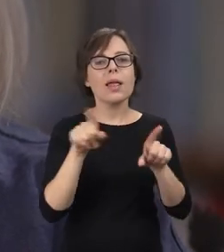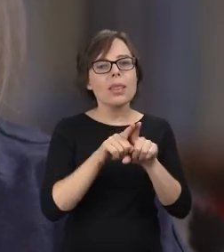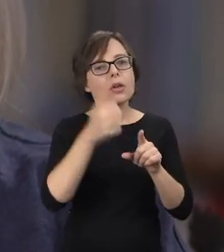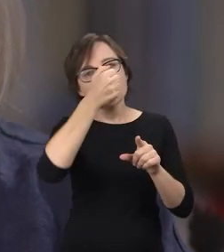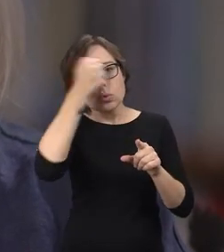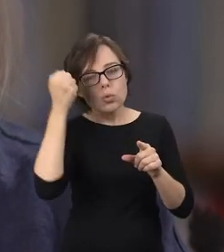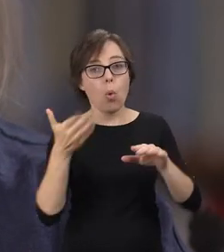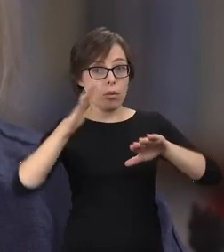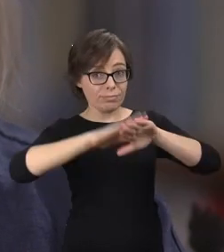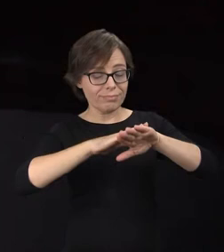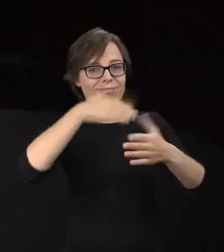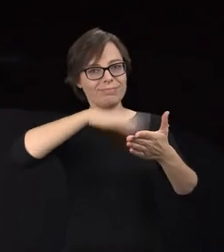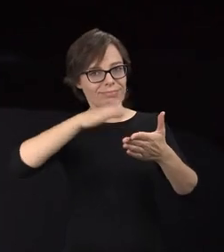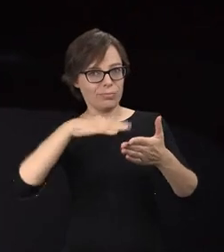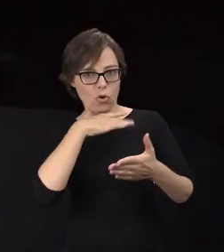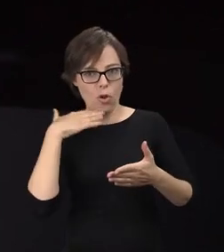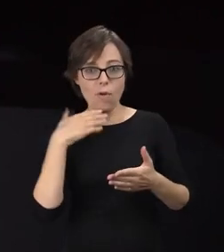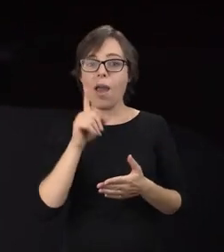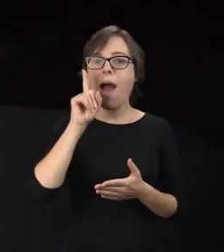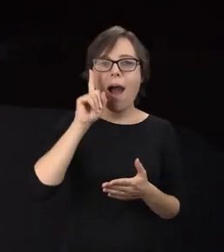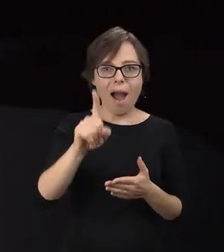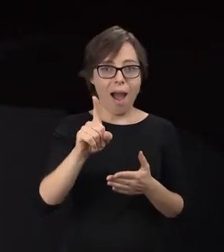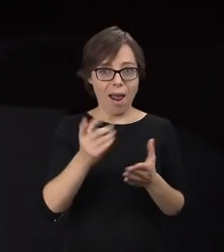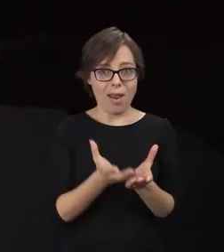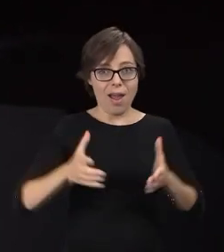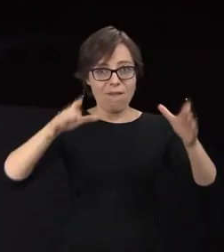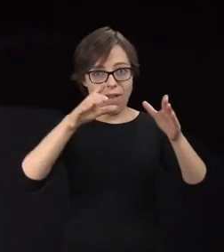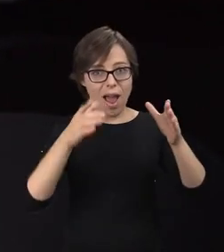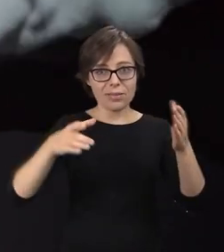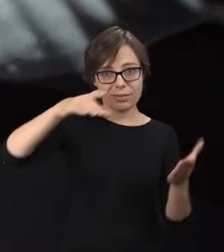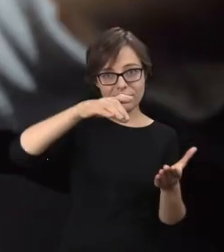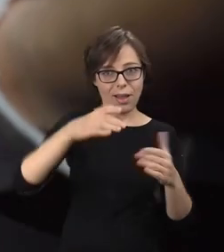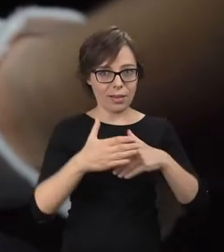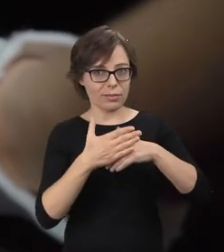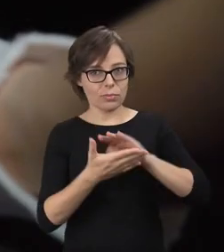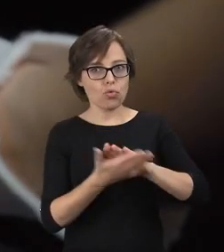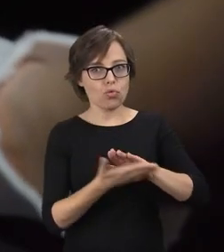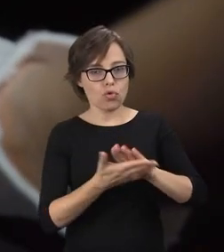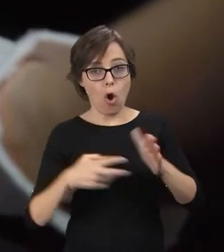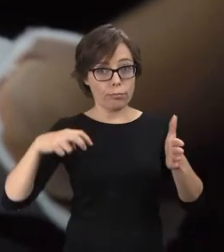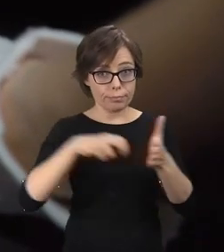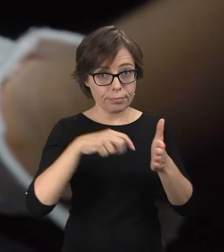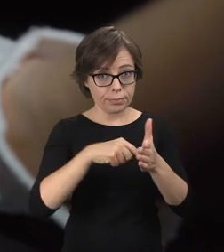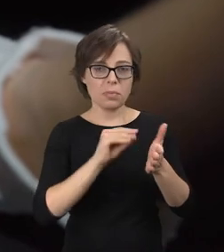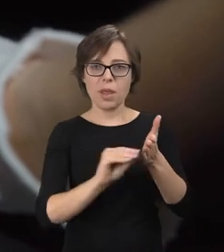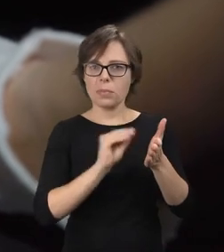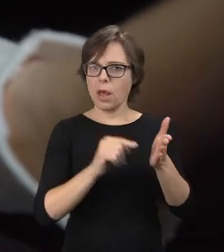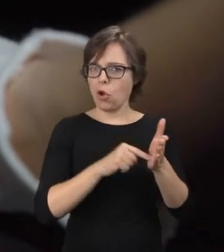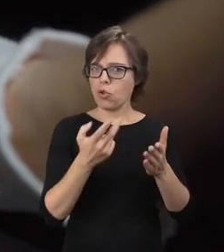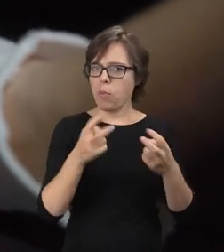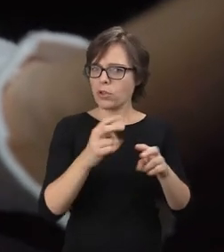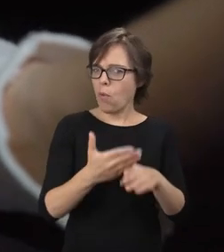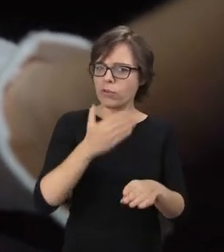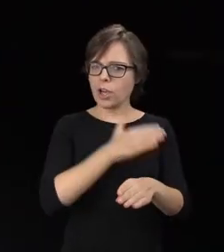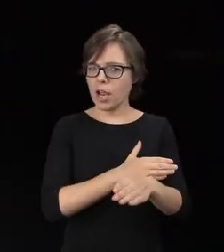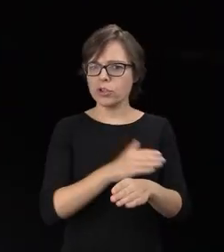i naszkliwnymi emaliami. Jednak sygnatura, która znajduje się na spodzie wyrobu, mówi nam, że powstały znacząco wcześniej, w epoce